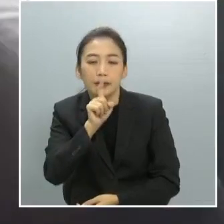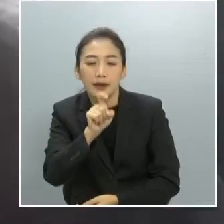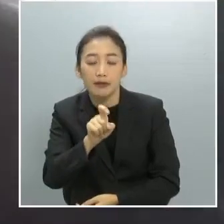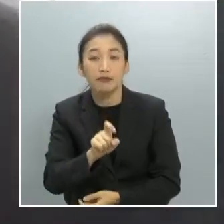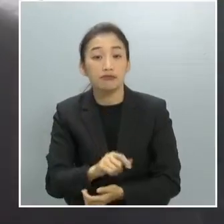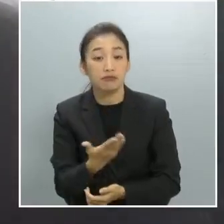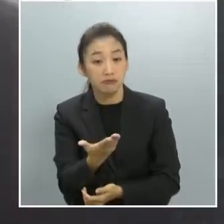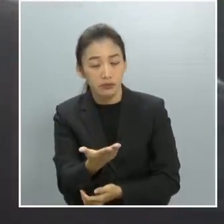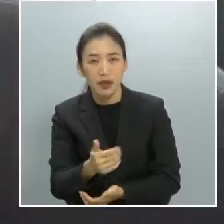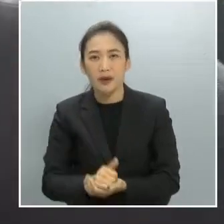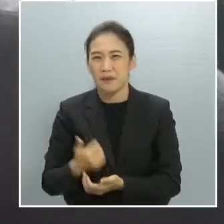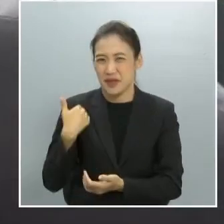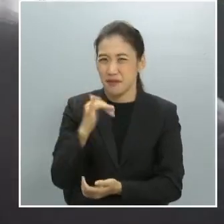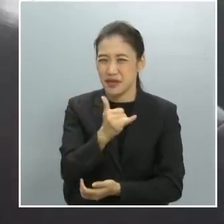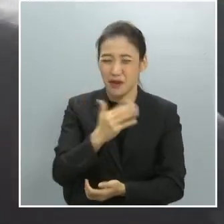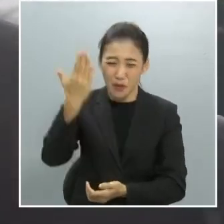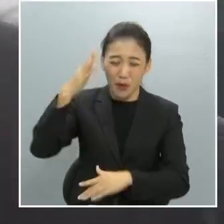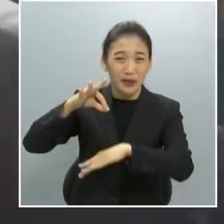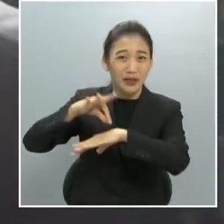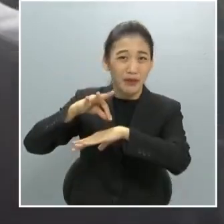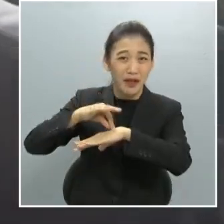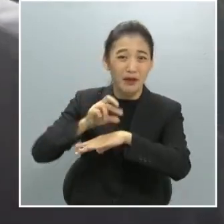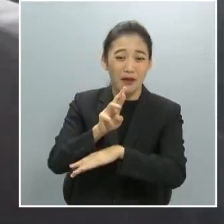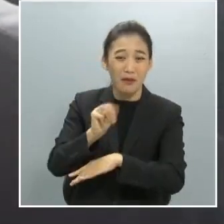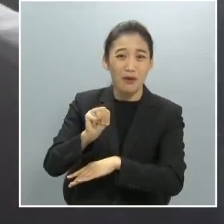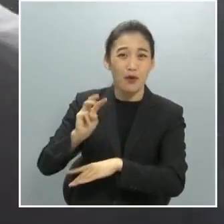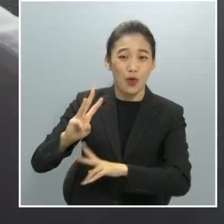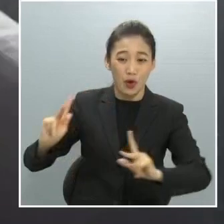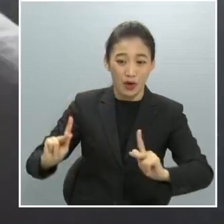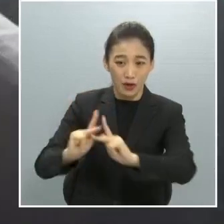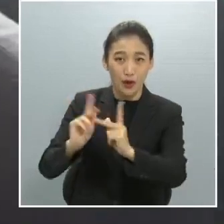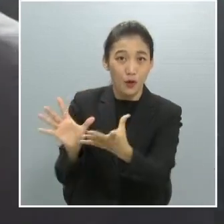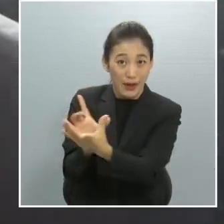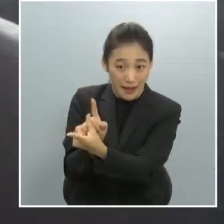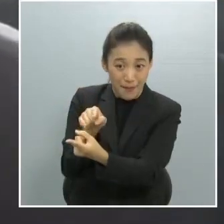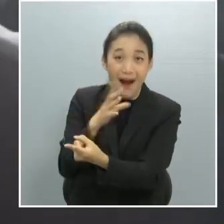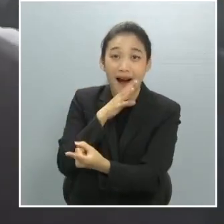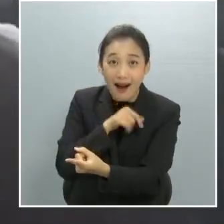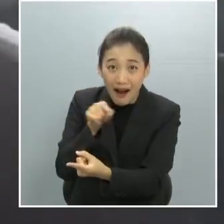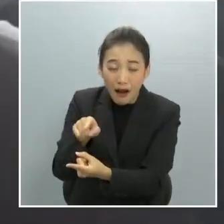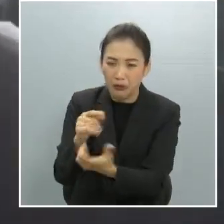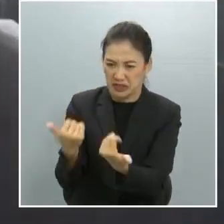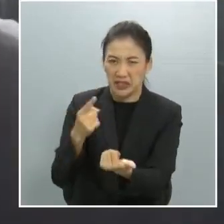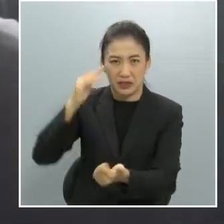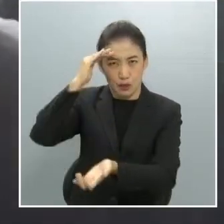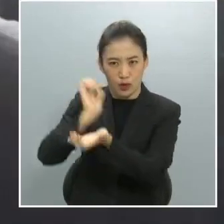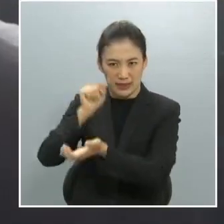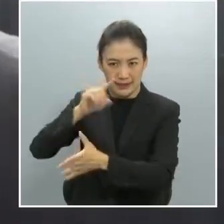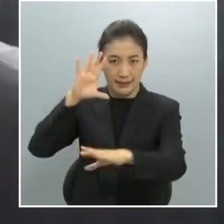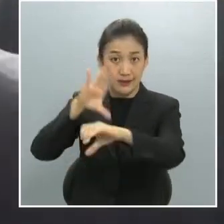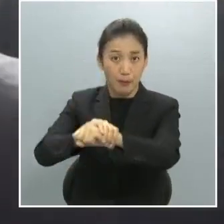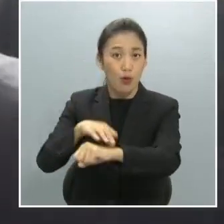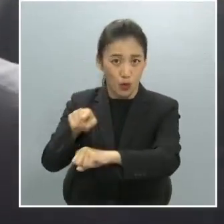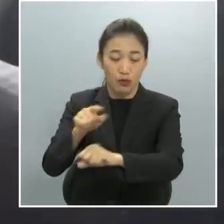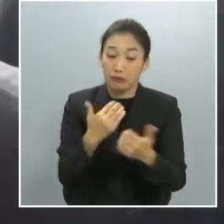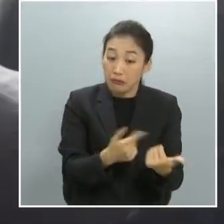างคุณอิทธิพลคุณปลื้มอดีตรัฐมนตรีว่าการกระทรวงวัฒนธรรมไหมแล้วขณะนี้ก็ถูกออกหมายจับด้วยทางรัฐมนตรีเสริมศักดิ์บ